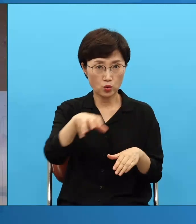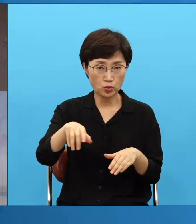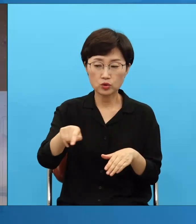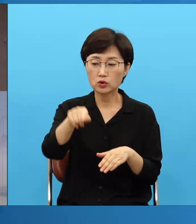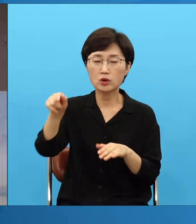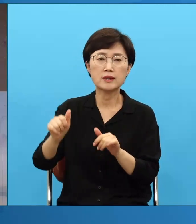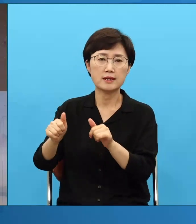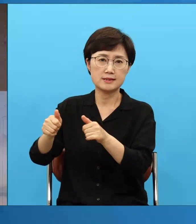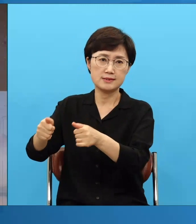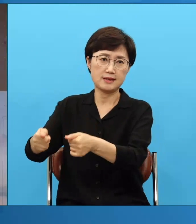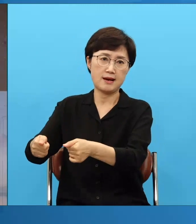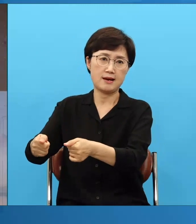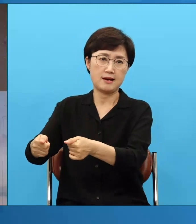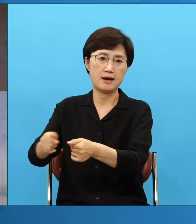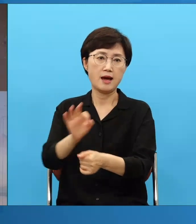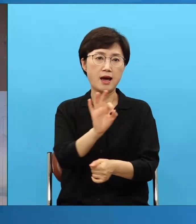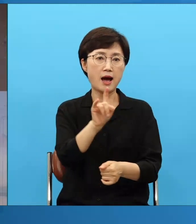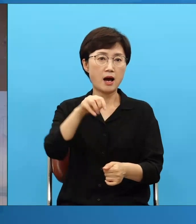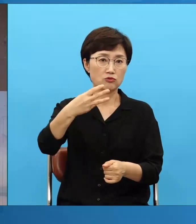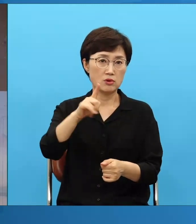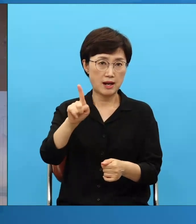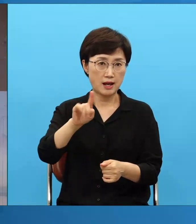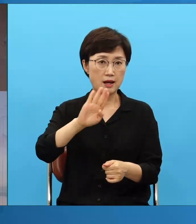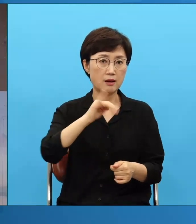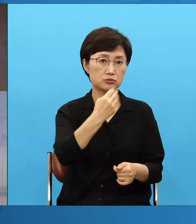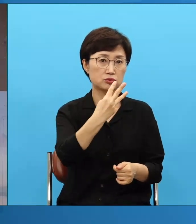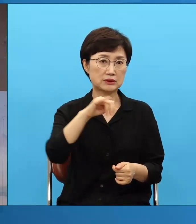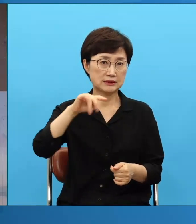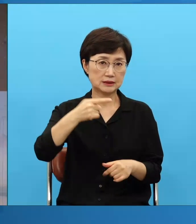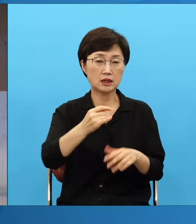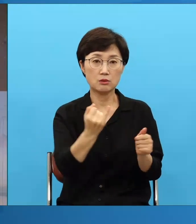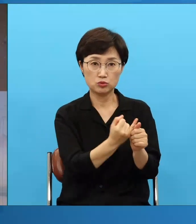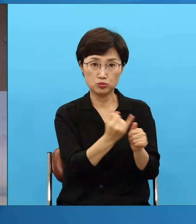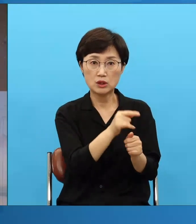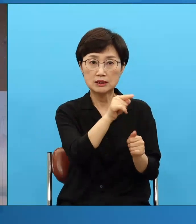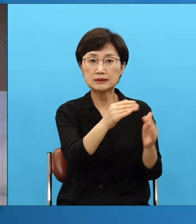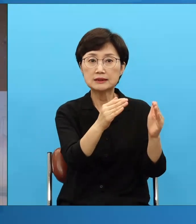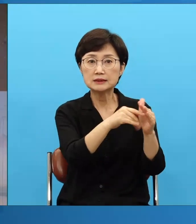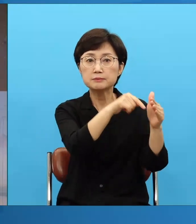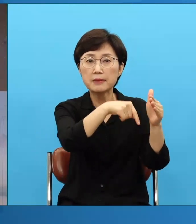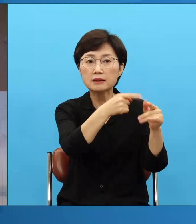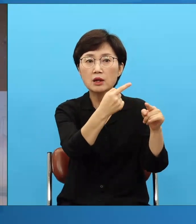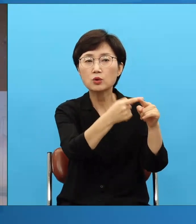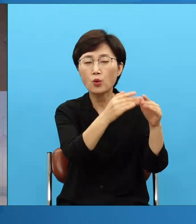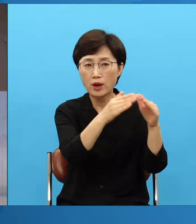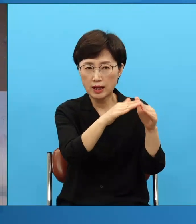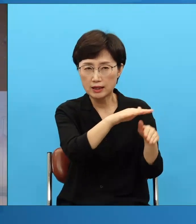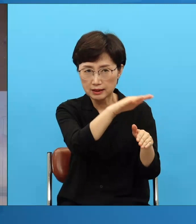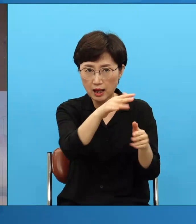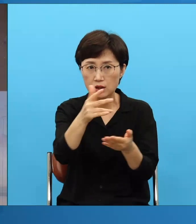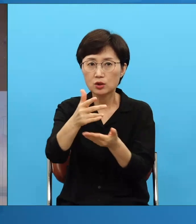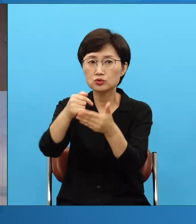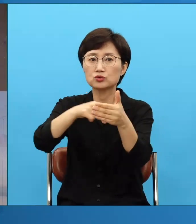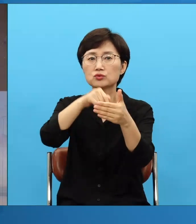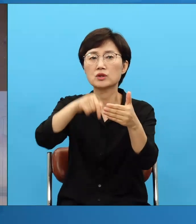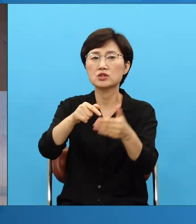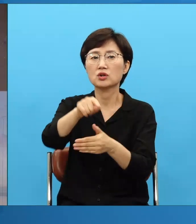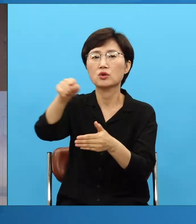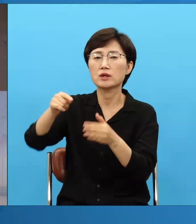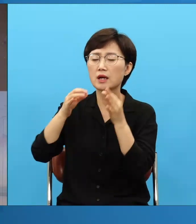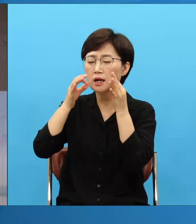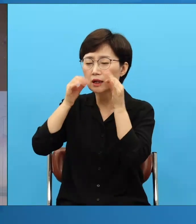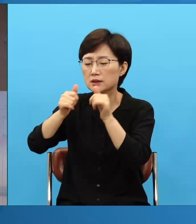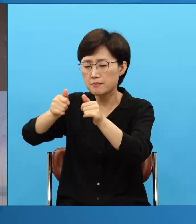아시아의 교회들이 너희에게 무난하고 아굴라와 브리스가와 그 집에 있는 교회가 주